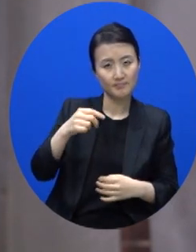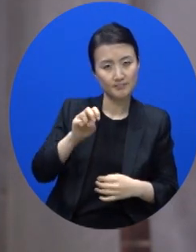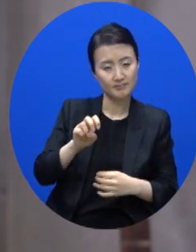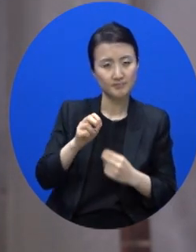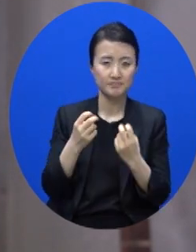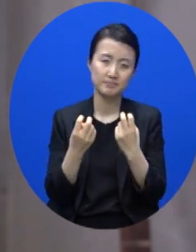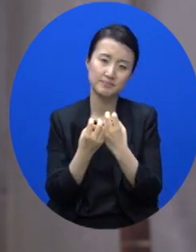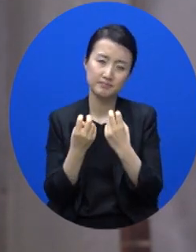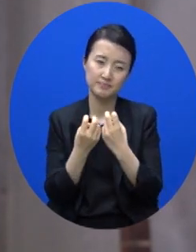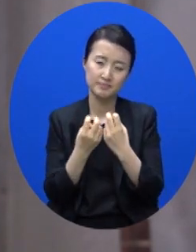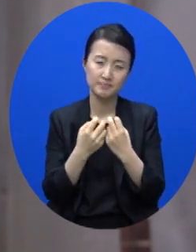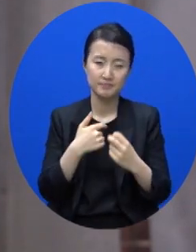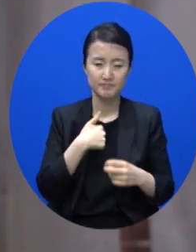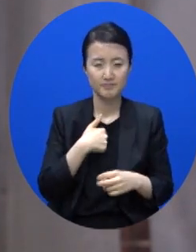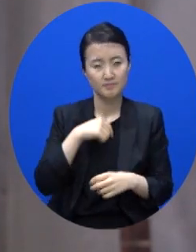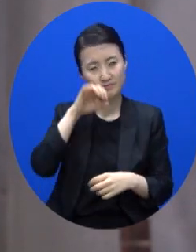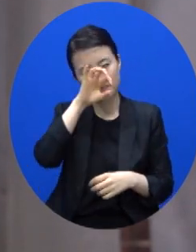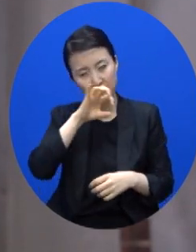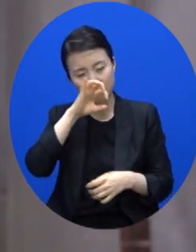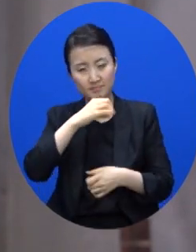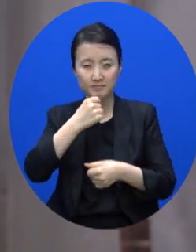대금의 제작에 있어서